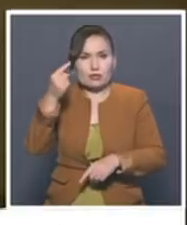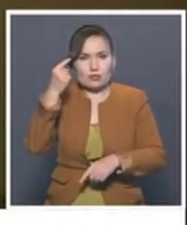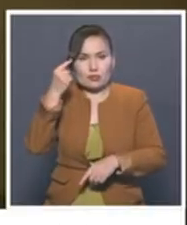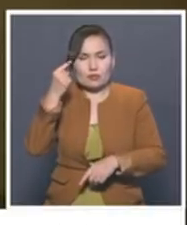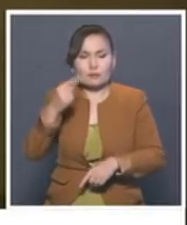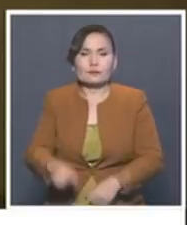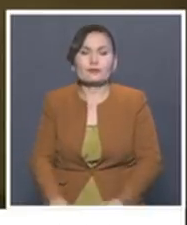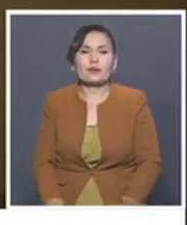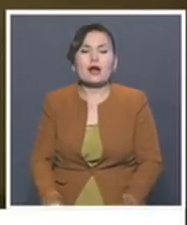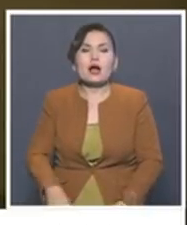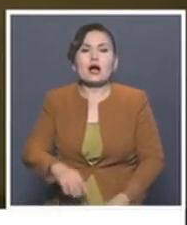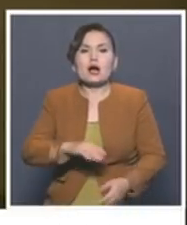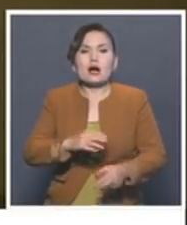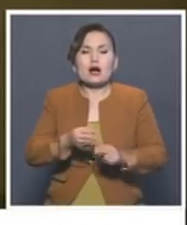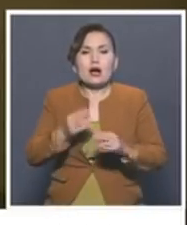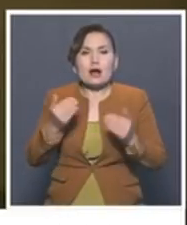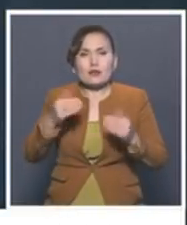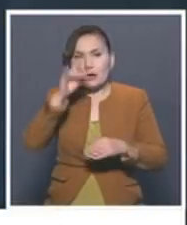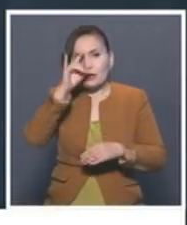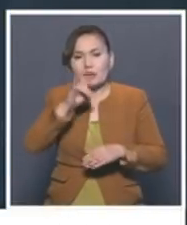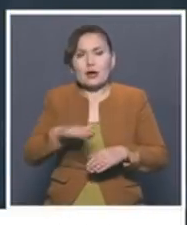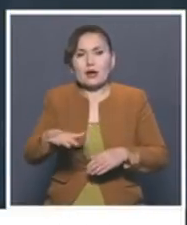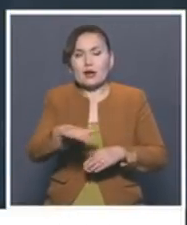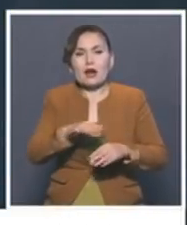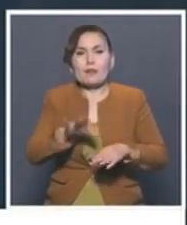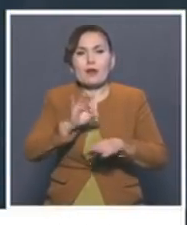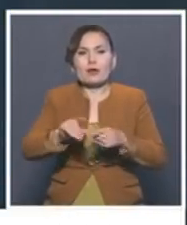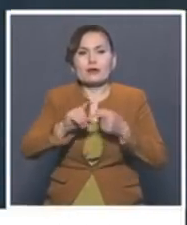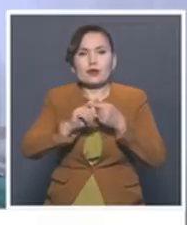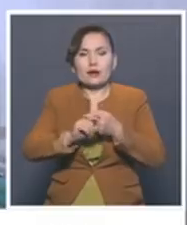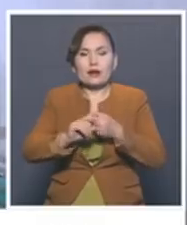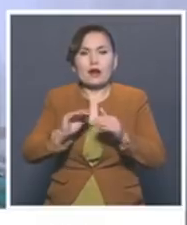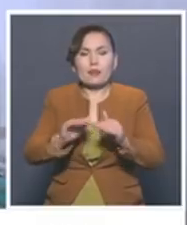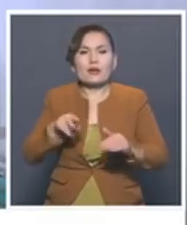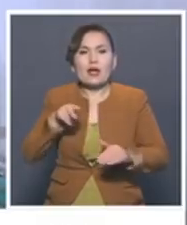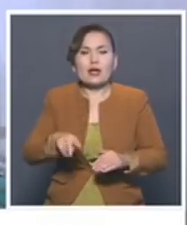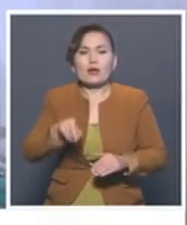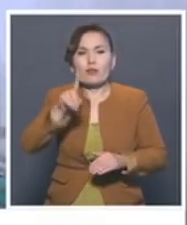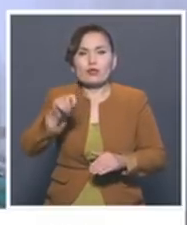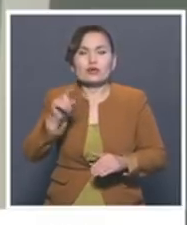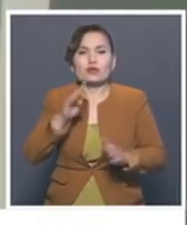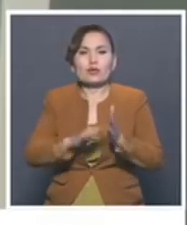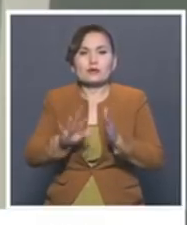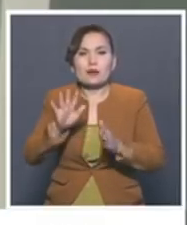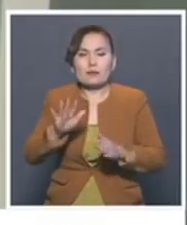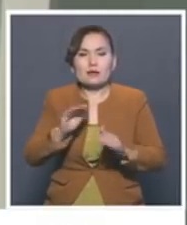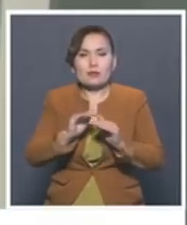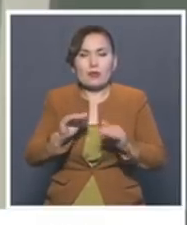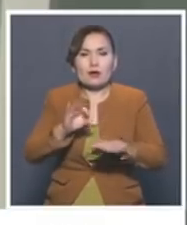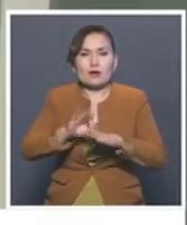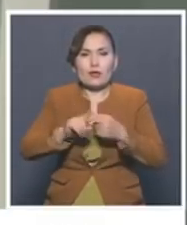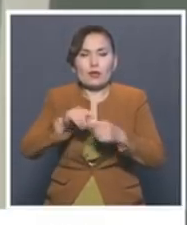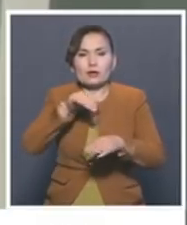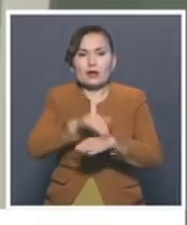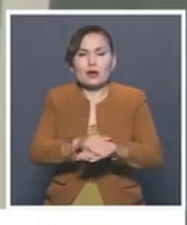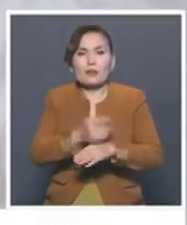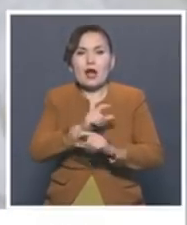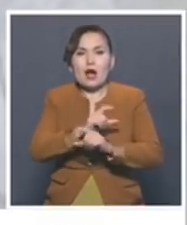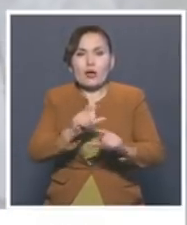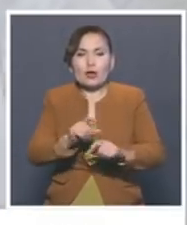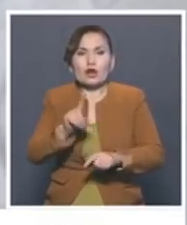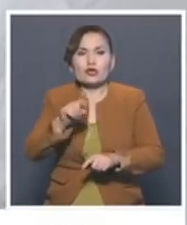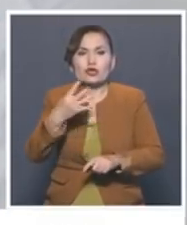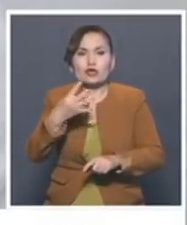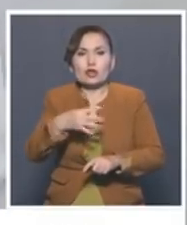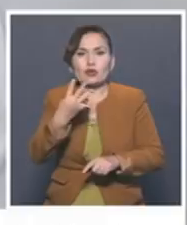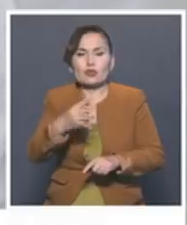болады. Жалпы бүгінгі күні елімізде коронавирус жұқтырған балалардың саны 2195-ке жеткен. Қазіргі таңда провизорлық ауруханаларда